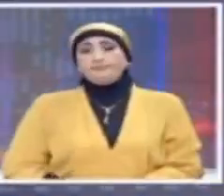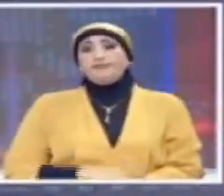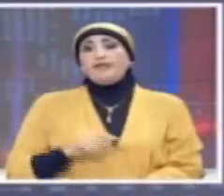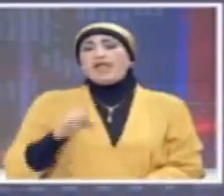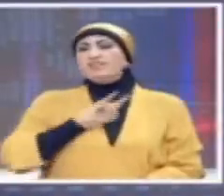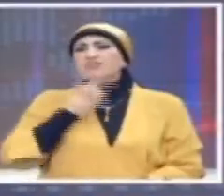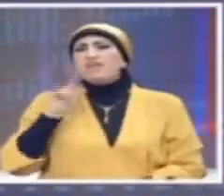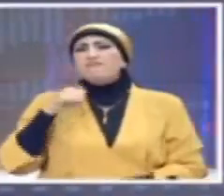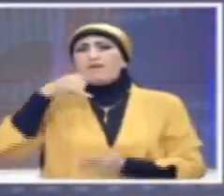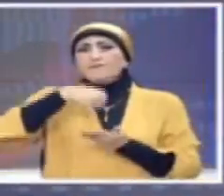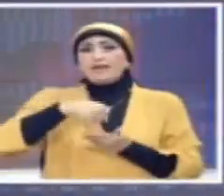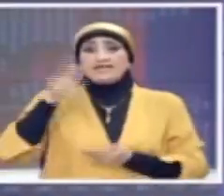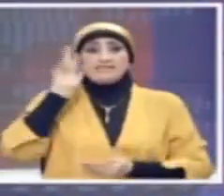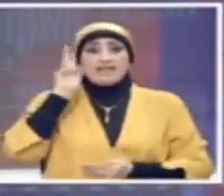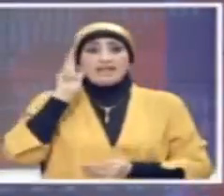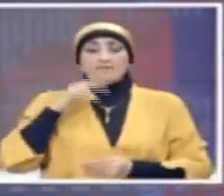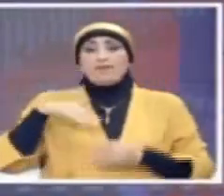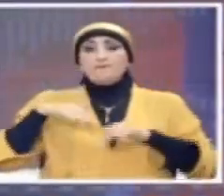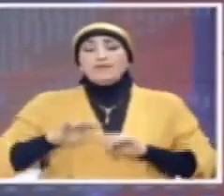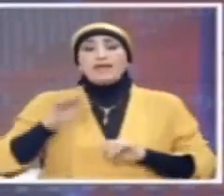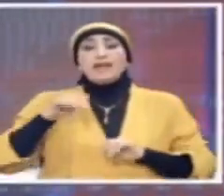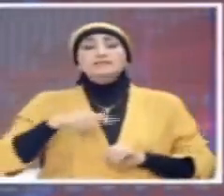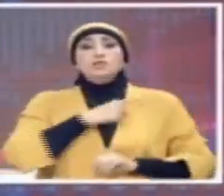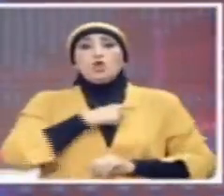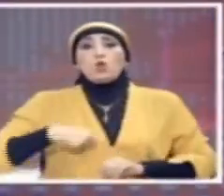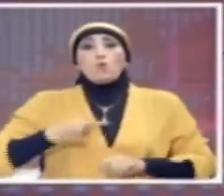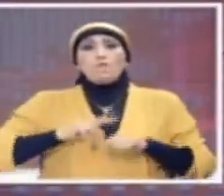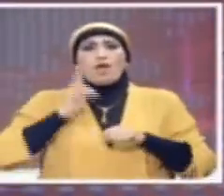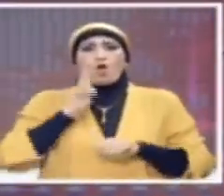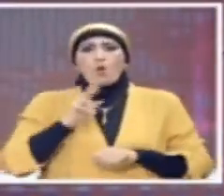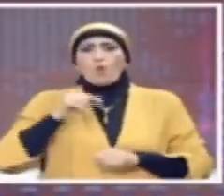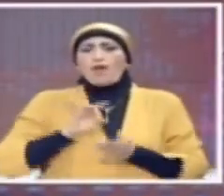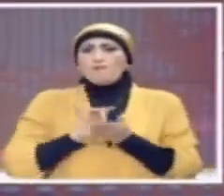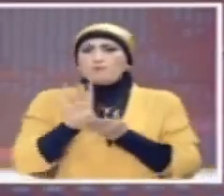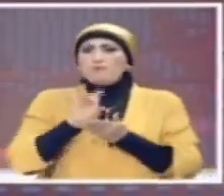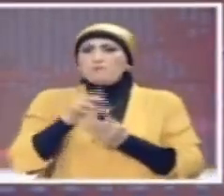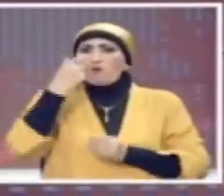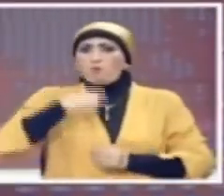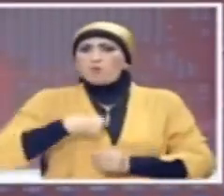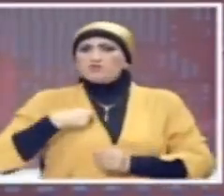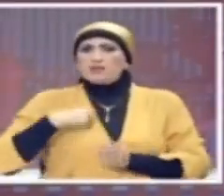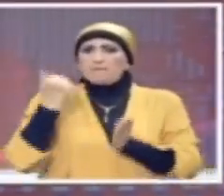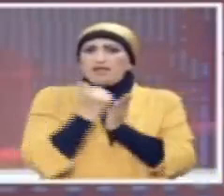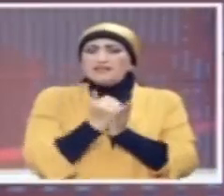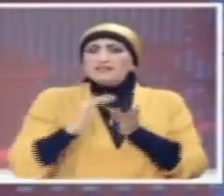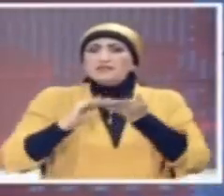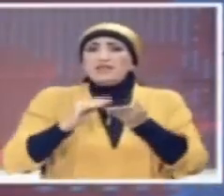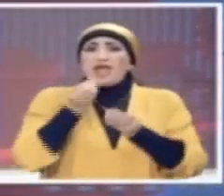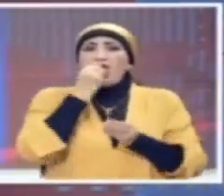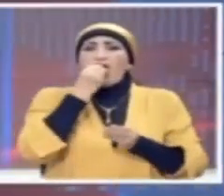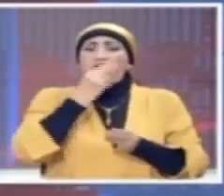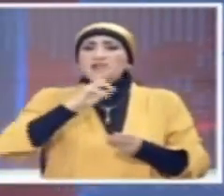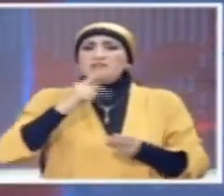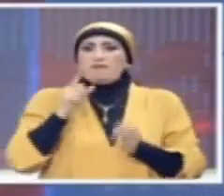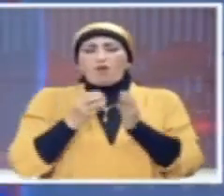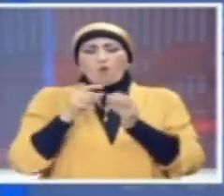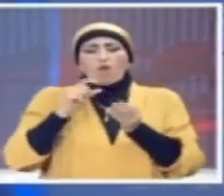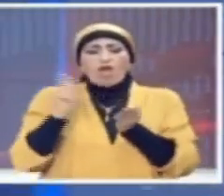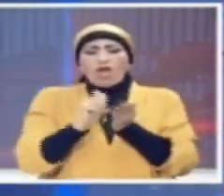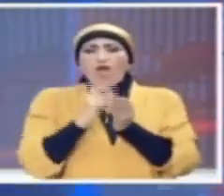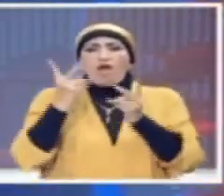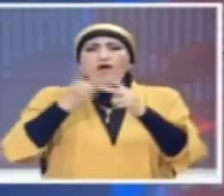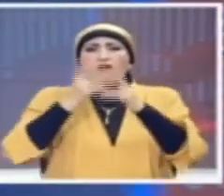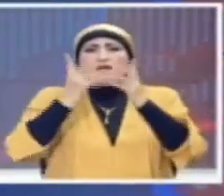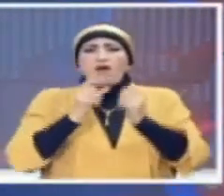نفى المركز الإعلامي لمجلس الوزراء ما تردد عن استبعاد المواطنين من الدعم التمويني حال فقدان الرقم السري